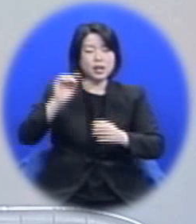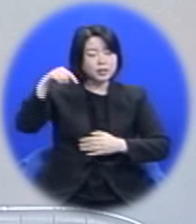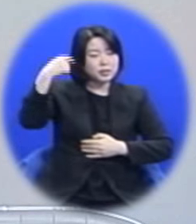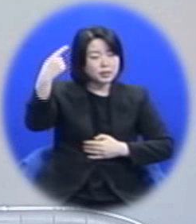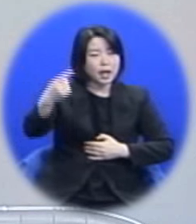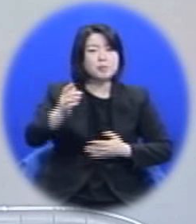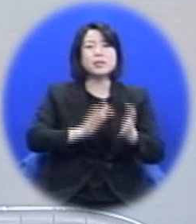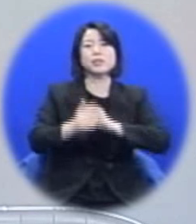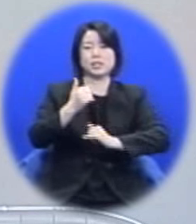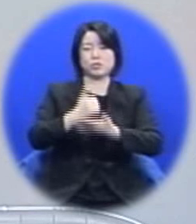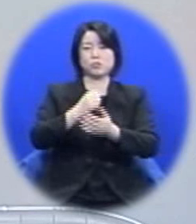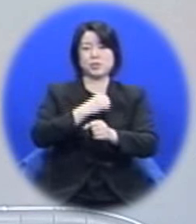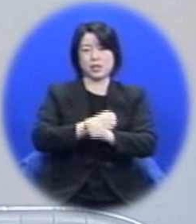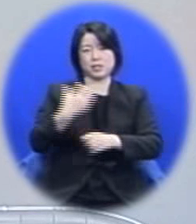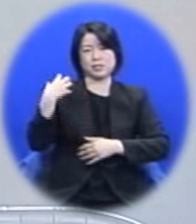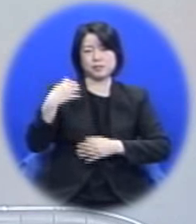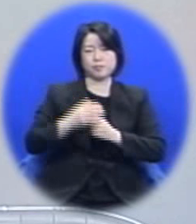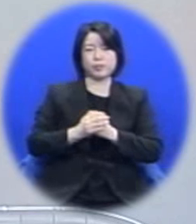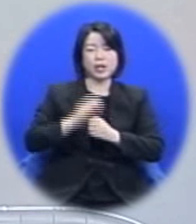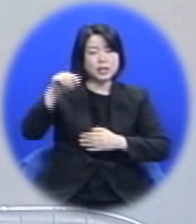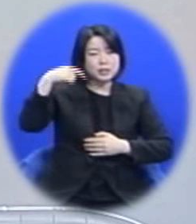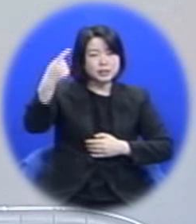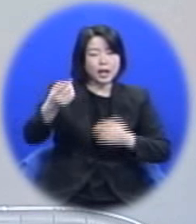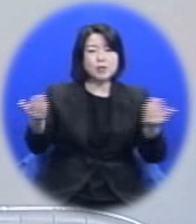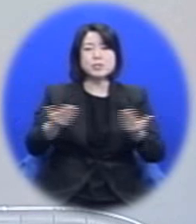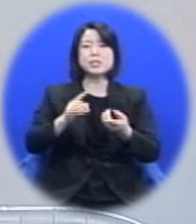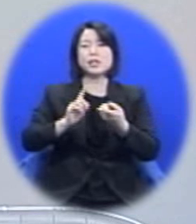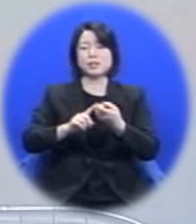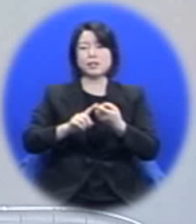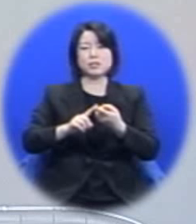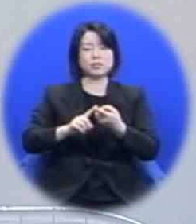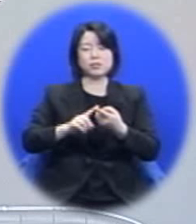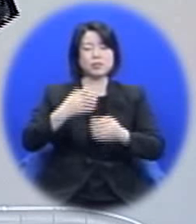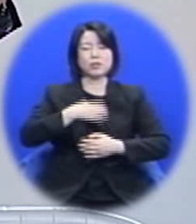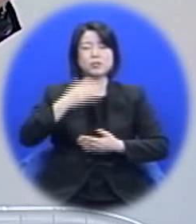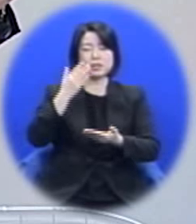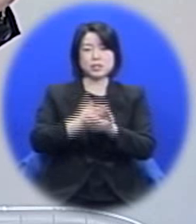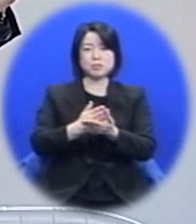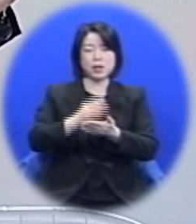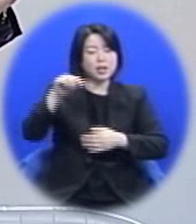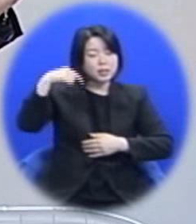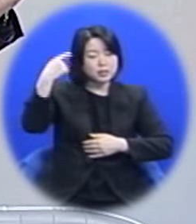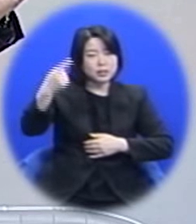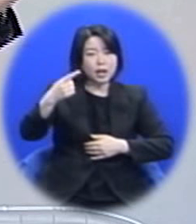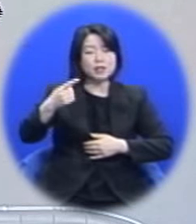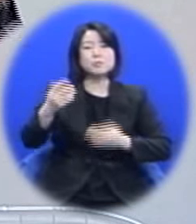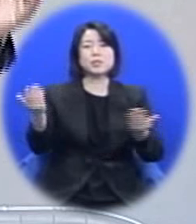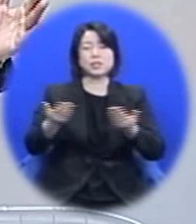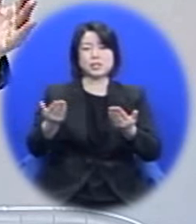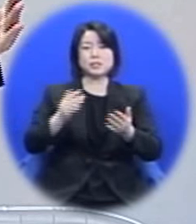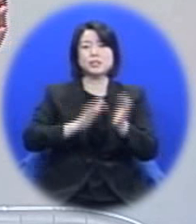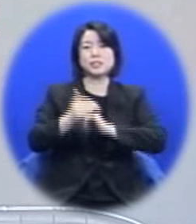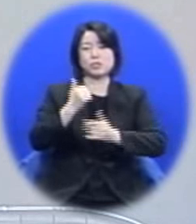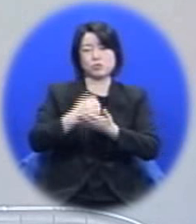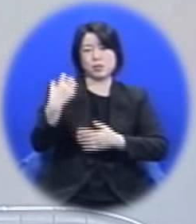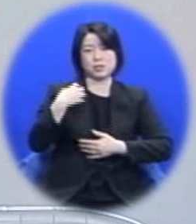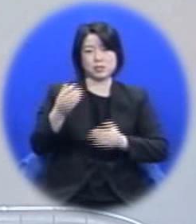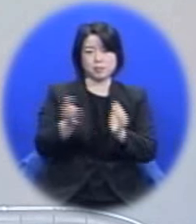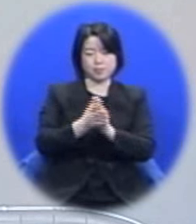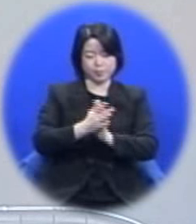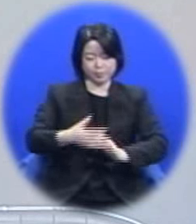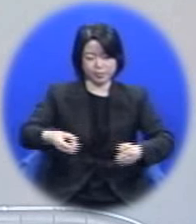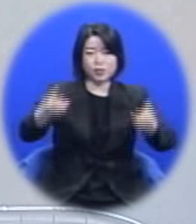거예요. 그 다음 일에 대해서는 걱정하지 마세요. 그 다음엔 예수님이 하세요. 할렐루야.